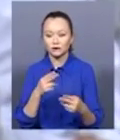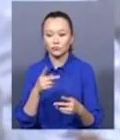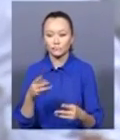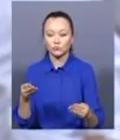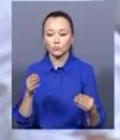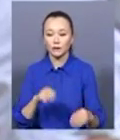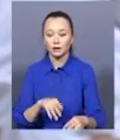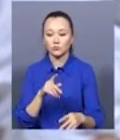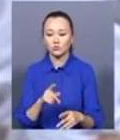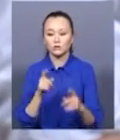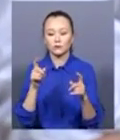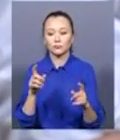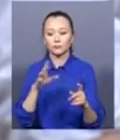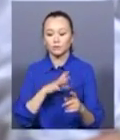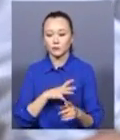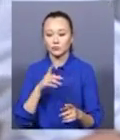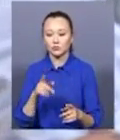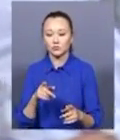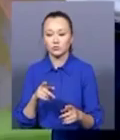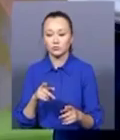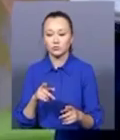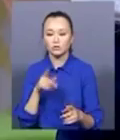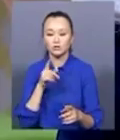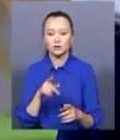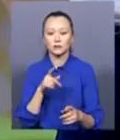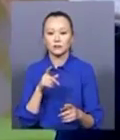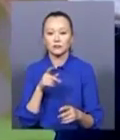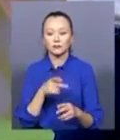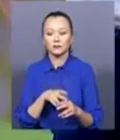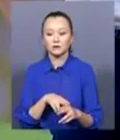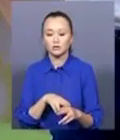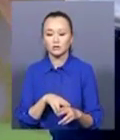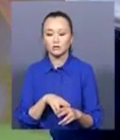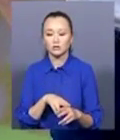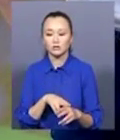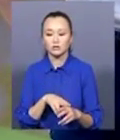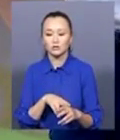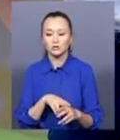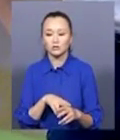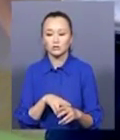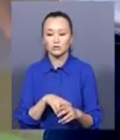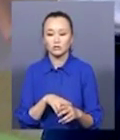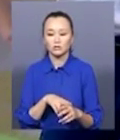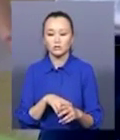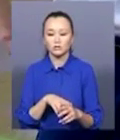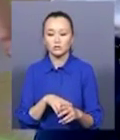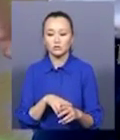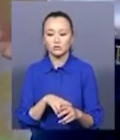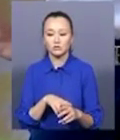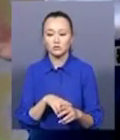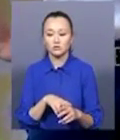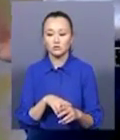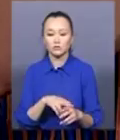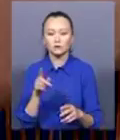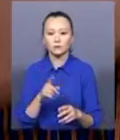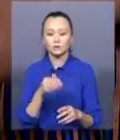упала. Но там уже висела эта картина, и вот стоит крепление на этой стене. То есть вы делаете вилку,